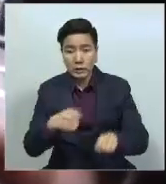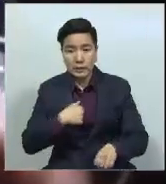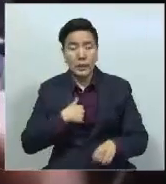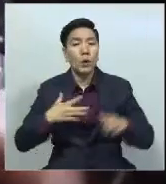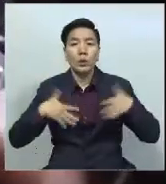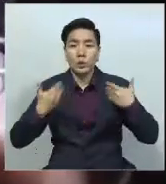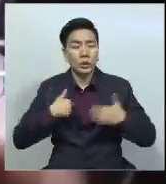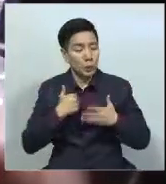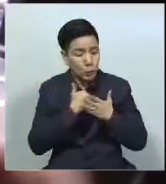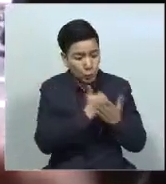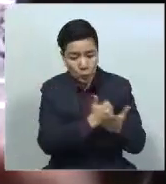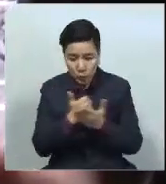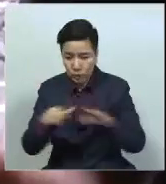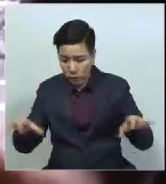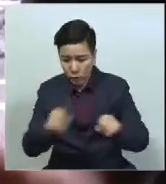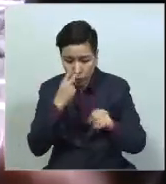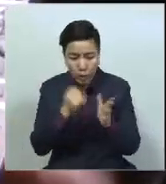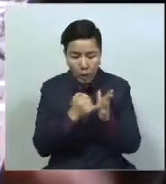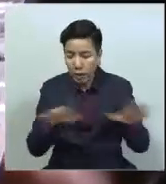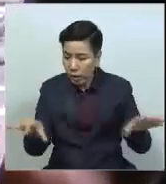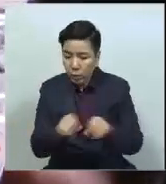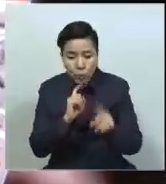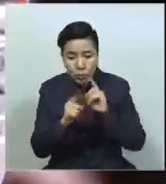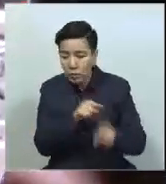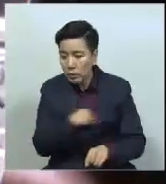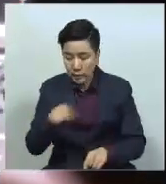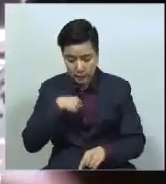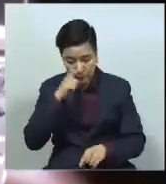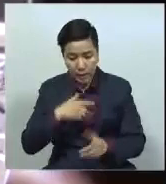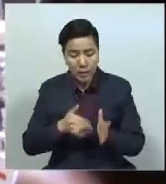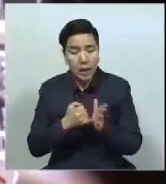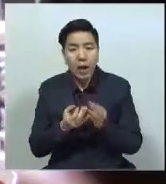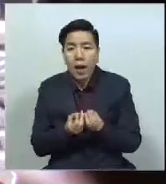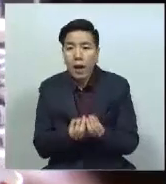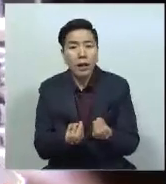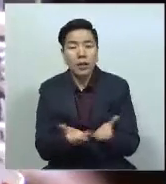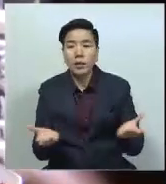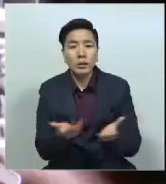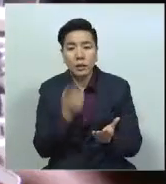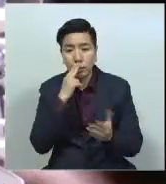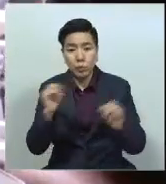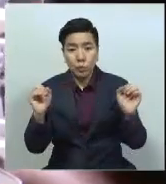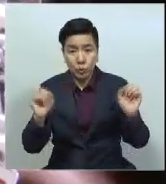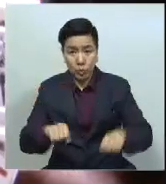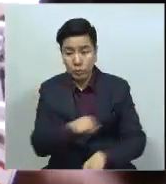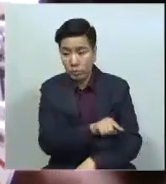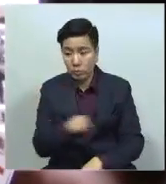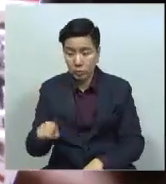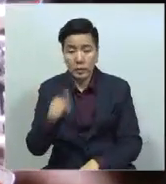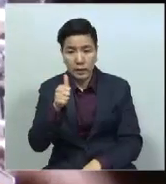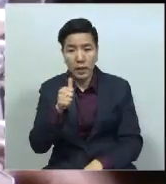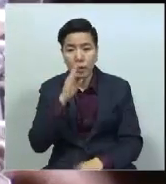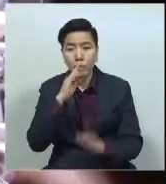ายินดีที่จะช่วยทำให้เกิดความสะดวกนะประเทศไทยคุยกันถ้าเขาตกลงกัน